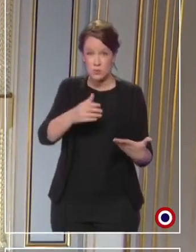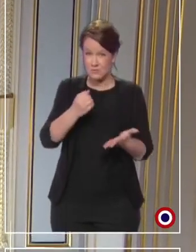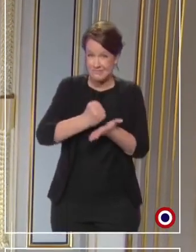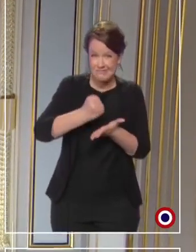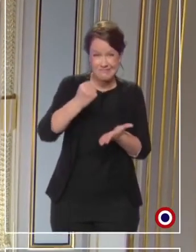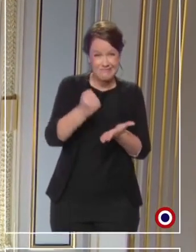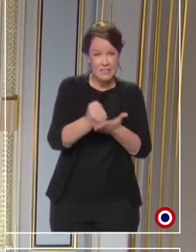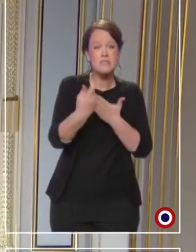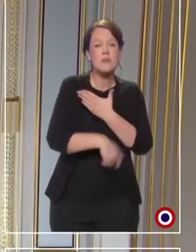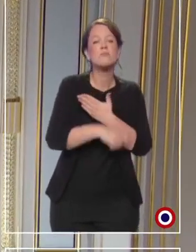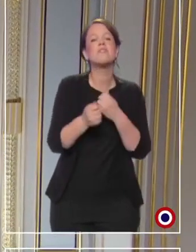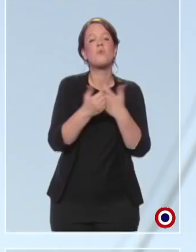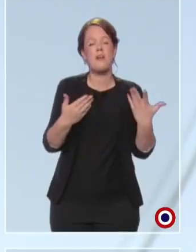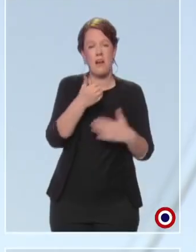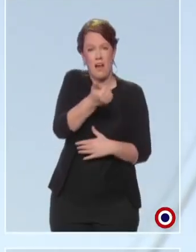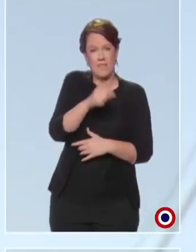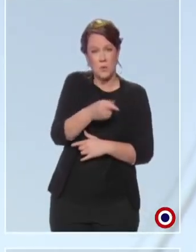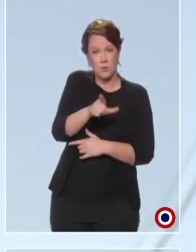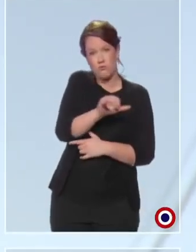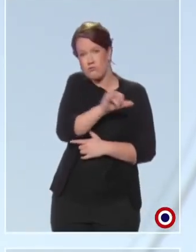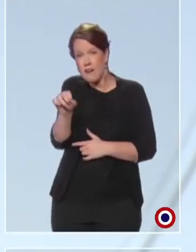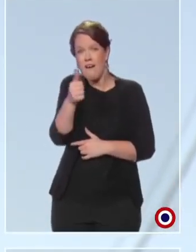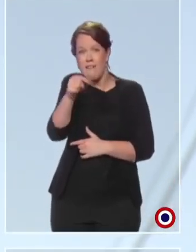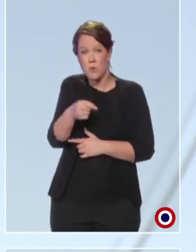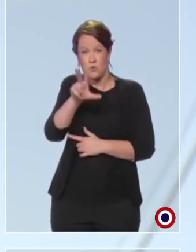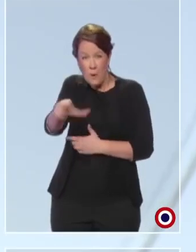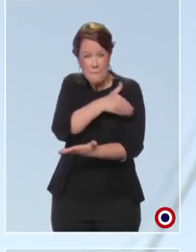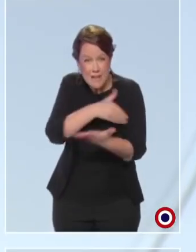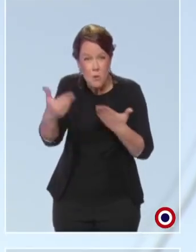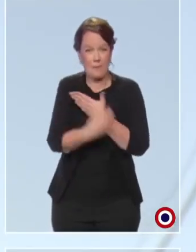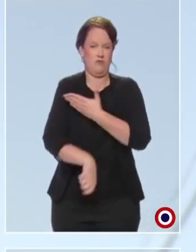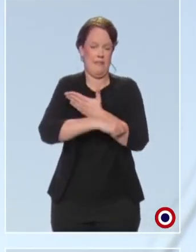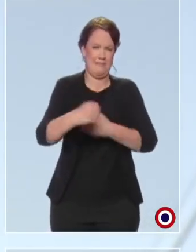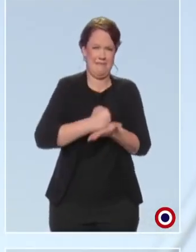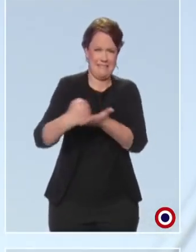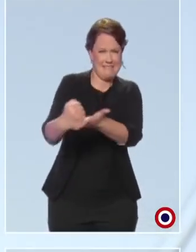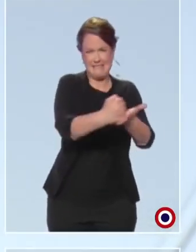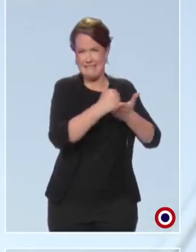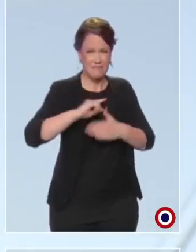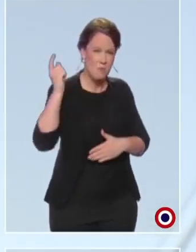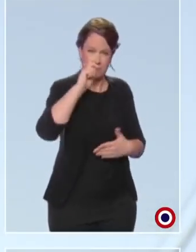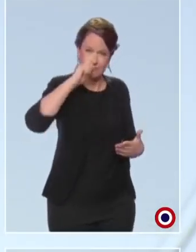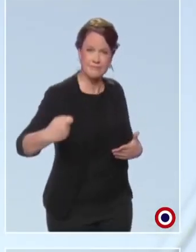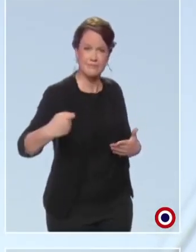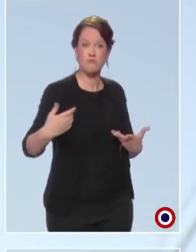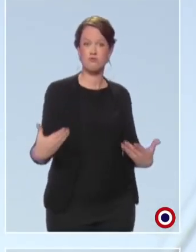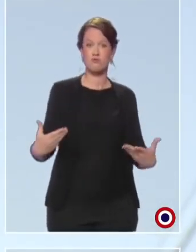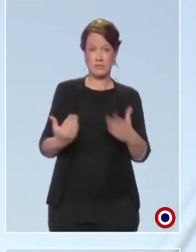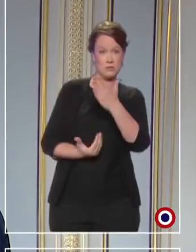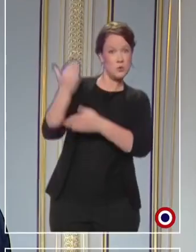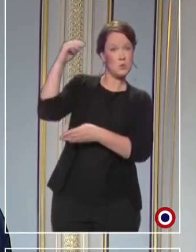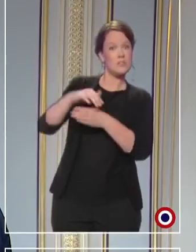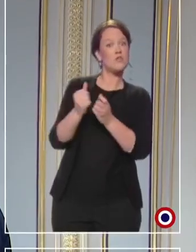par semaine et en ce moment nous avons vingt mille cas moyenne par jour de plus vingt mille